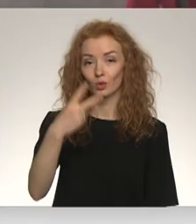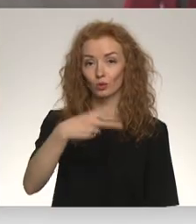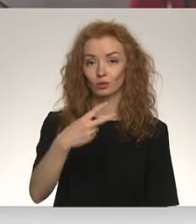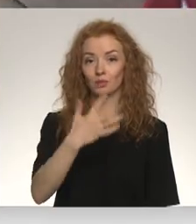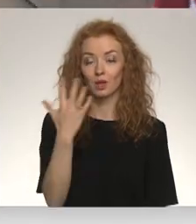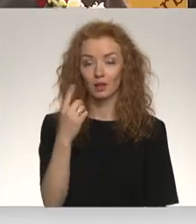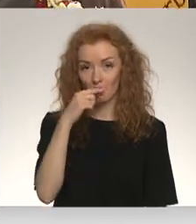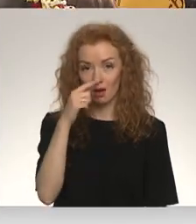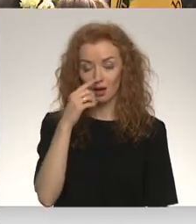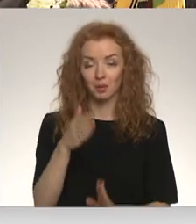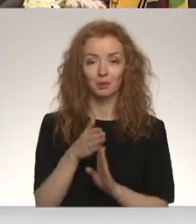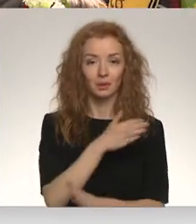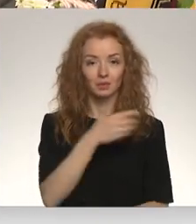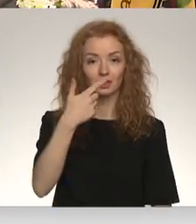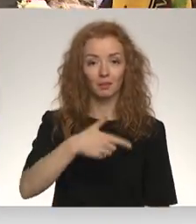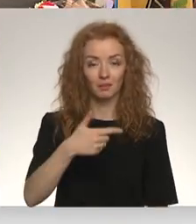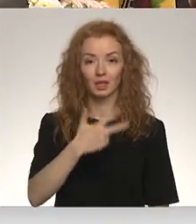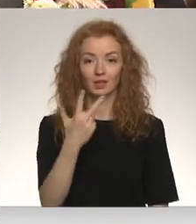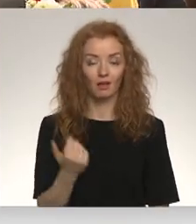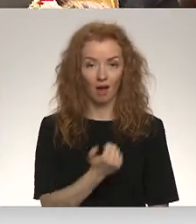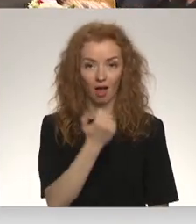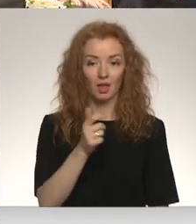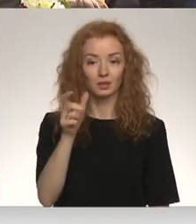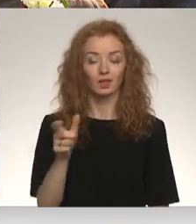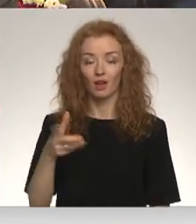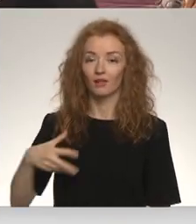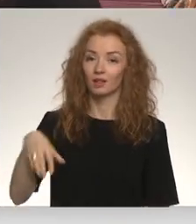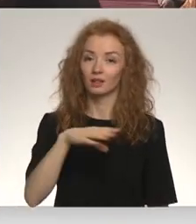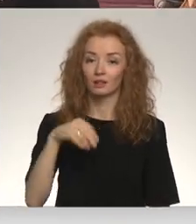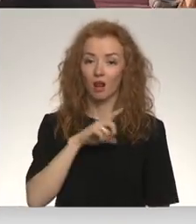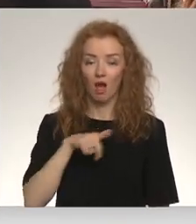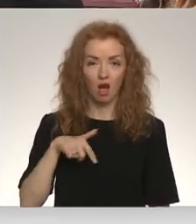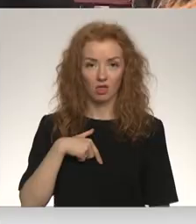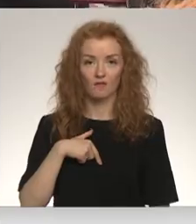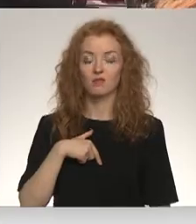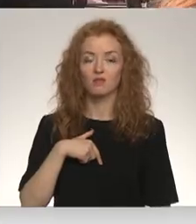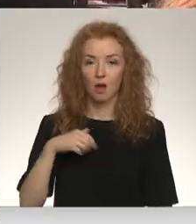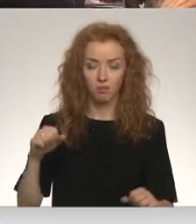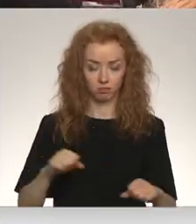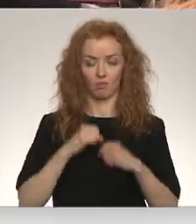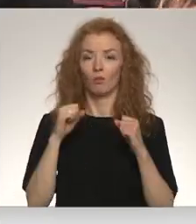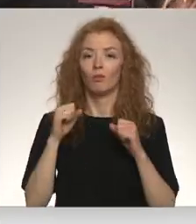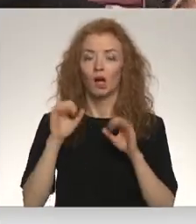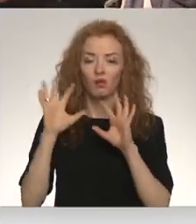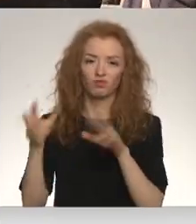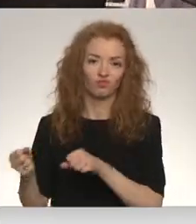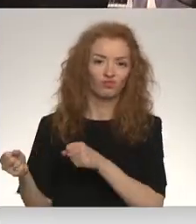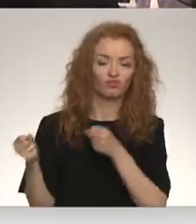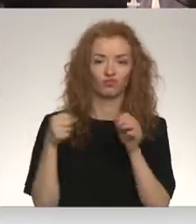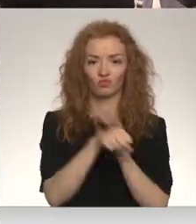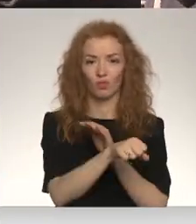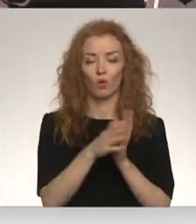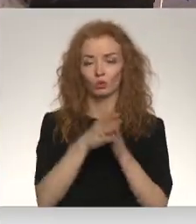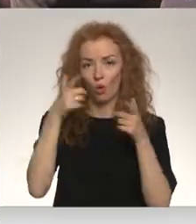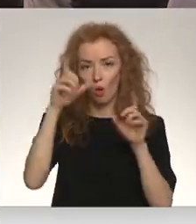25. martā pirms 73 gadiem ļaudis visā Latvijā tika izrauti no ierastās ikdienas un lopu vagonos